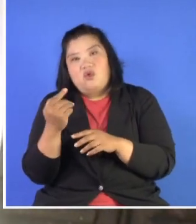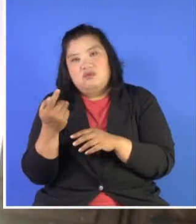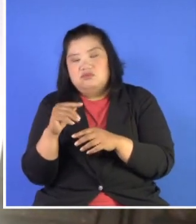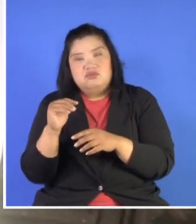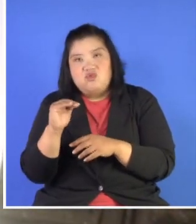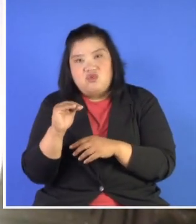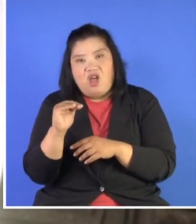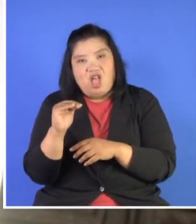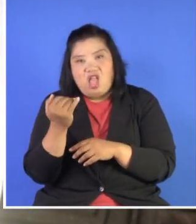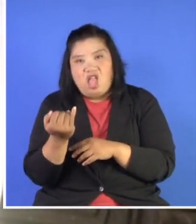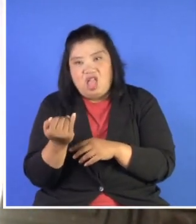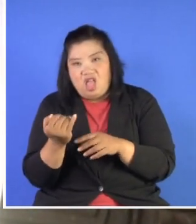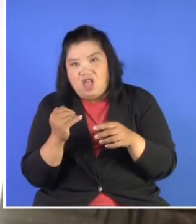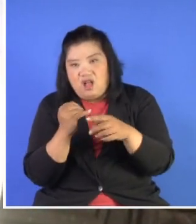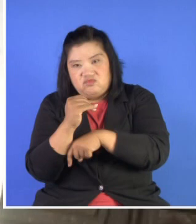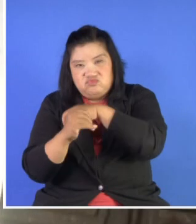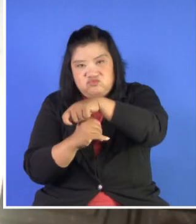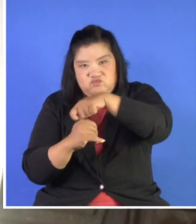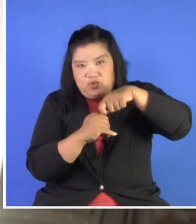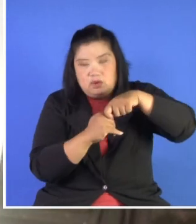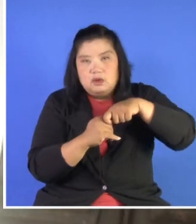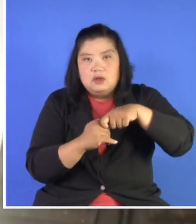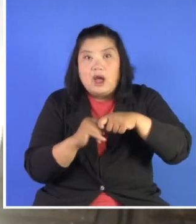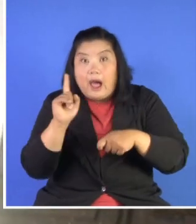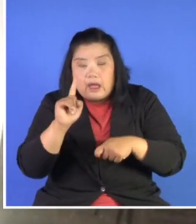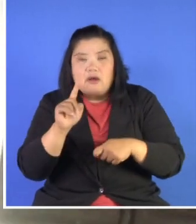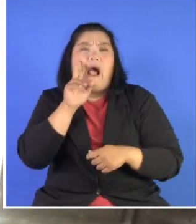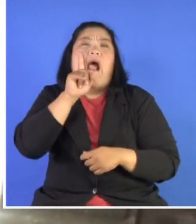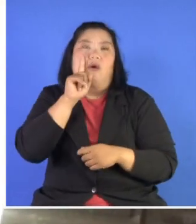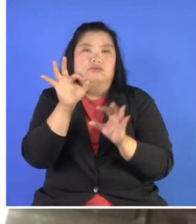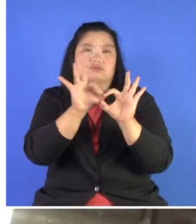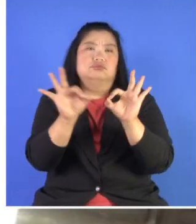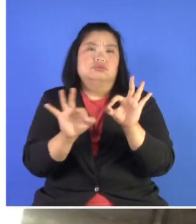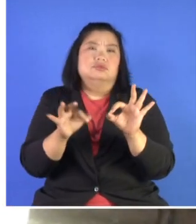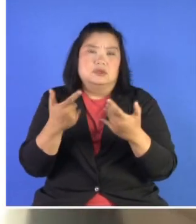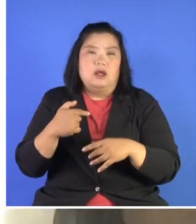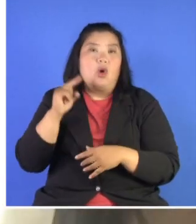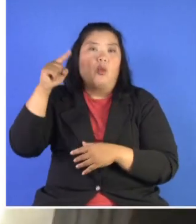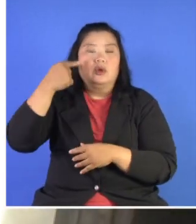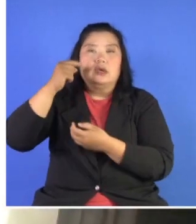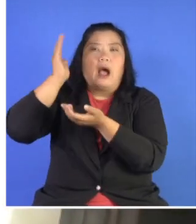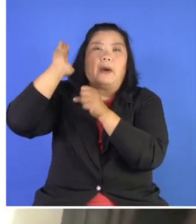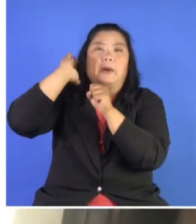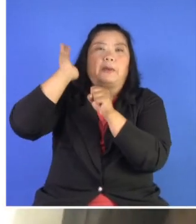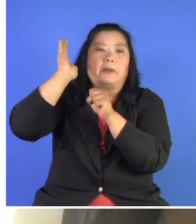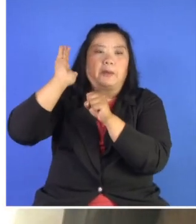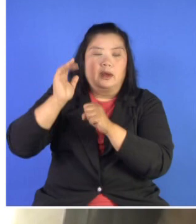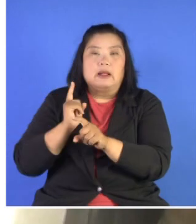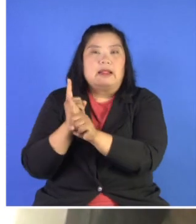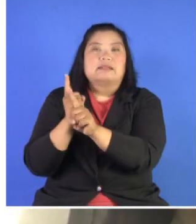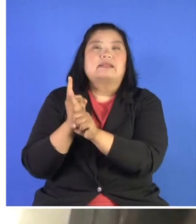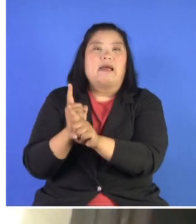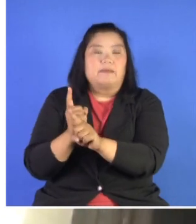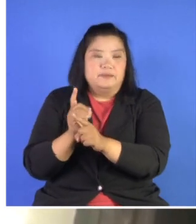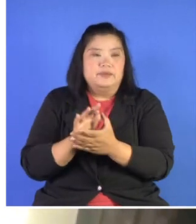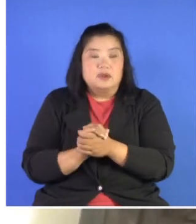จับงูได ้เก่งเก่ง ล็อกคอได้แล้วค่ะจังหวะนี้มัดตึกดึงให้ตึงแล้วมัดหลังจากนั้นลากค่ะ